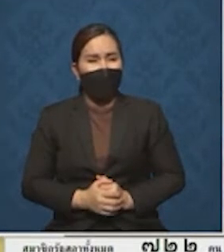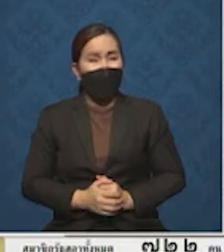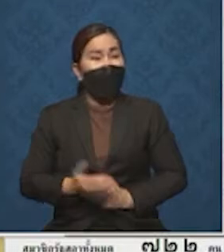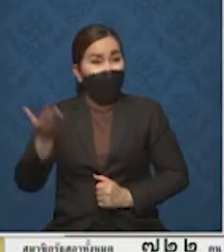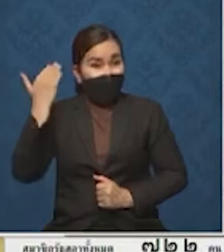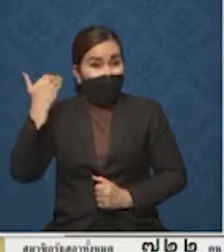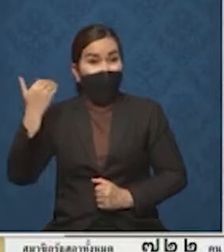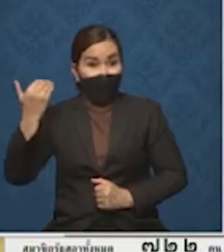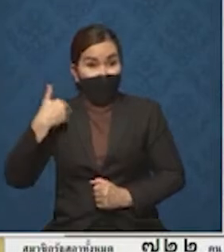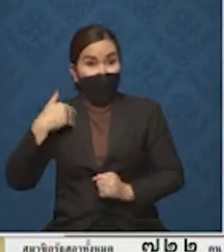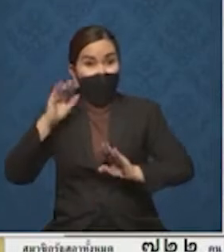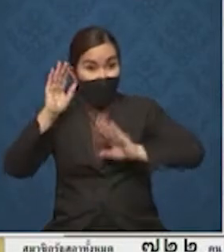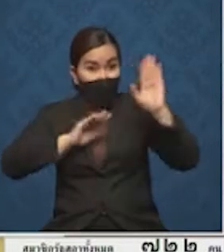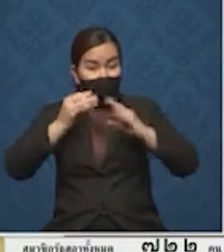ไหม